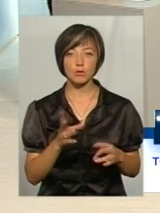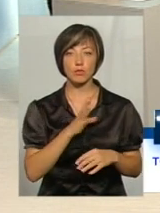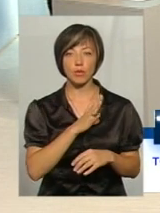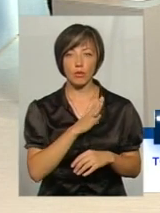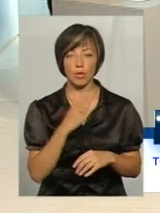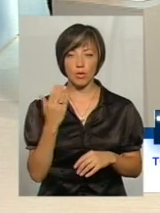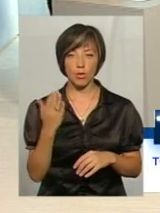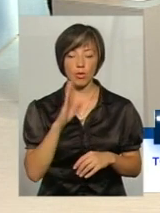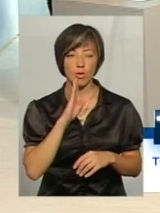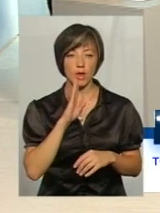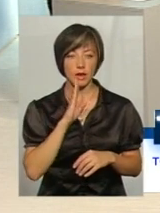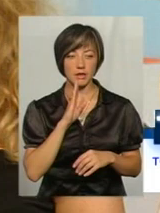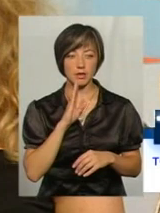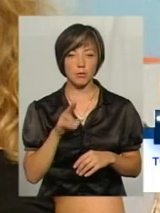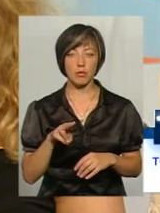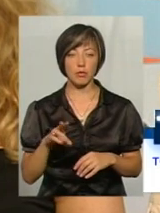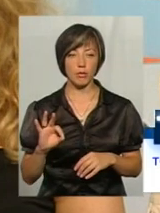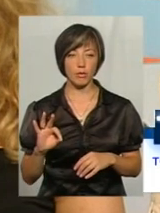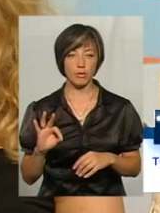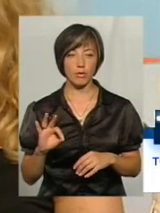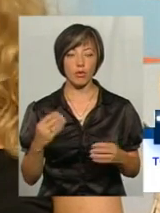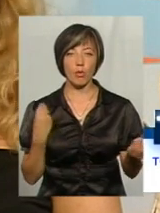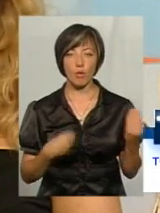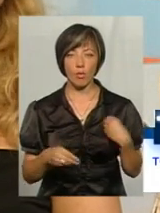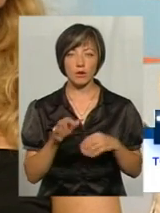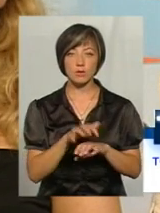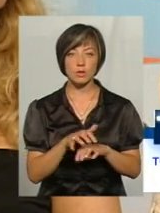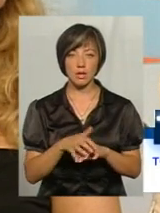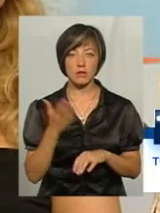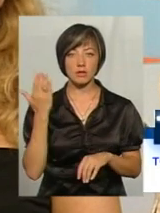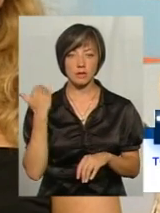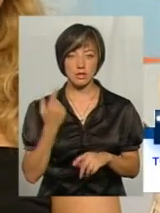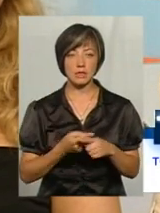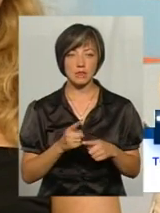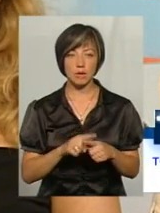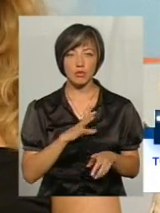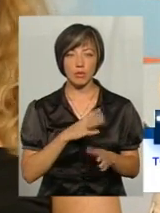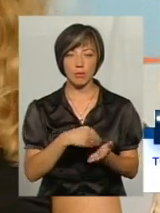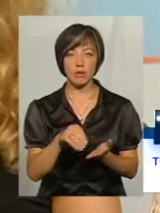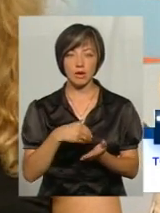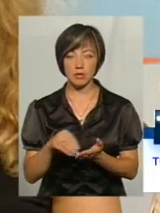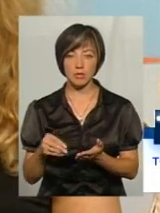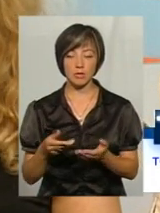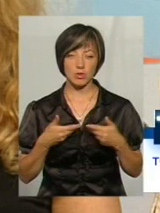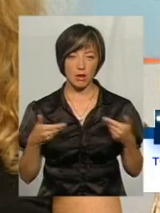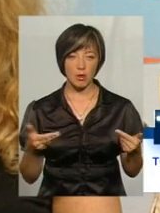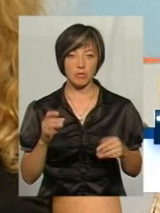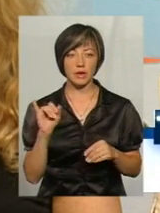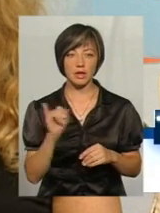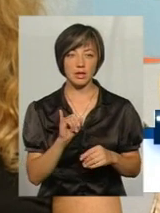Олені по одягу, взуттю, на той момент це було все придбано нами.